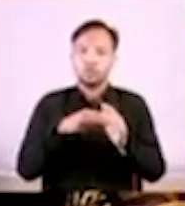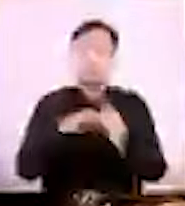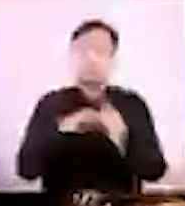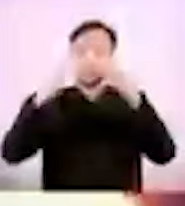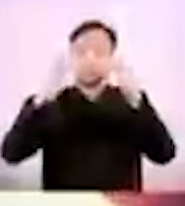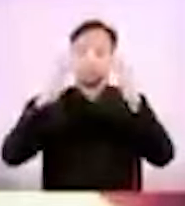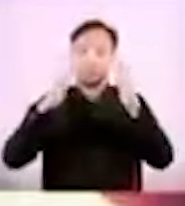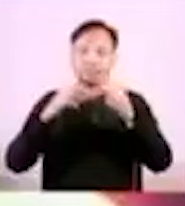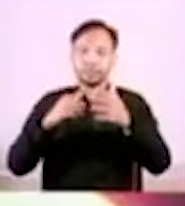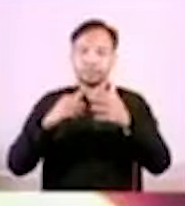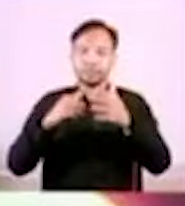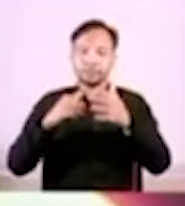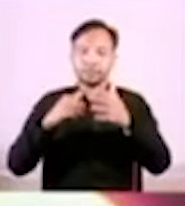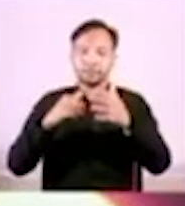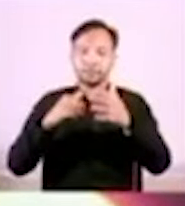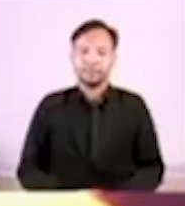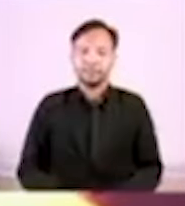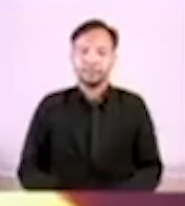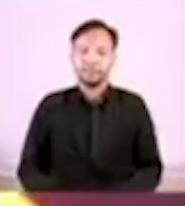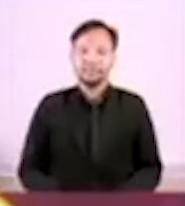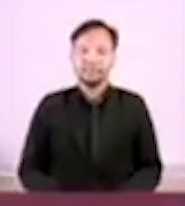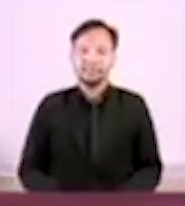Kami persilakan untuk menuju ke podium.